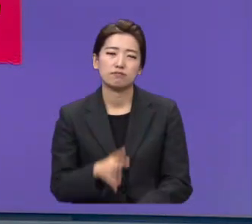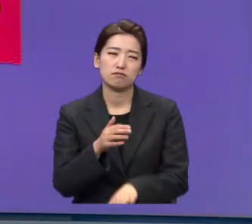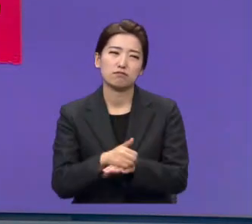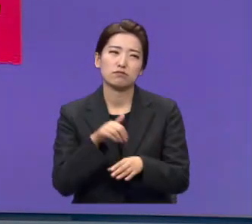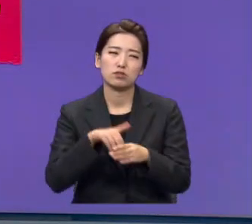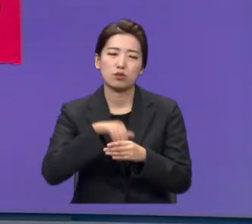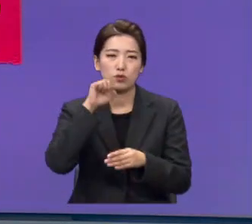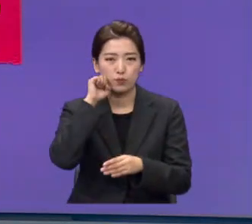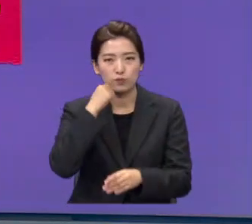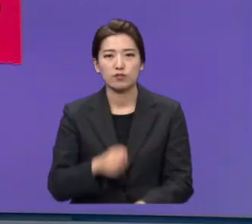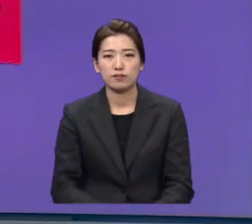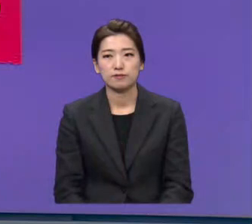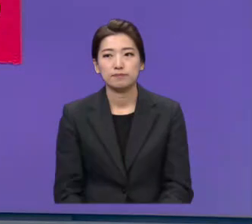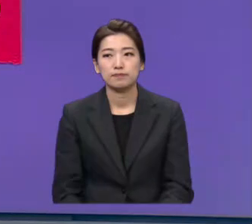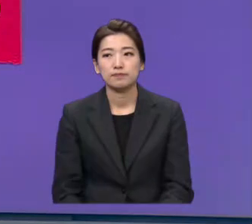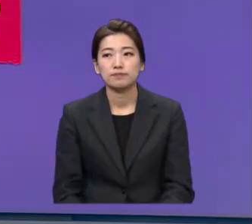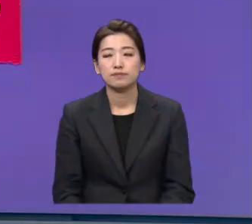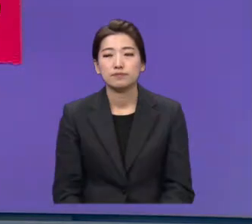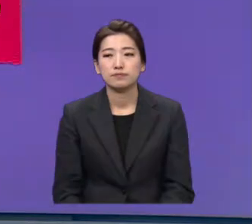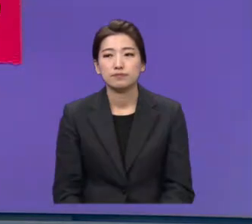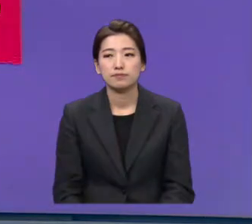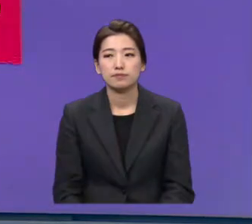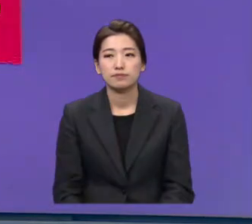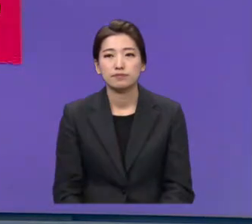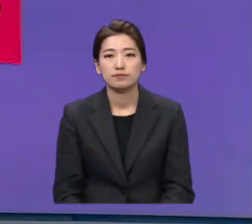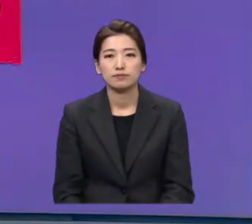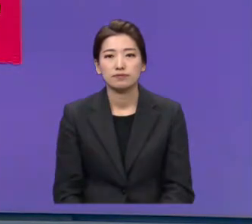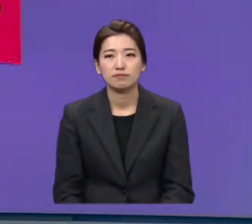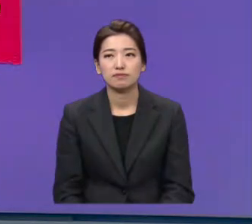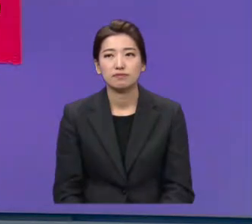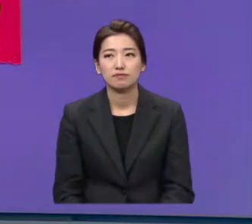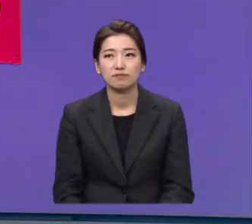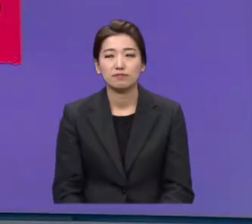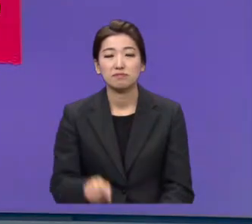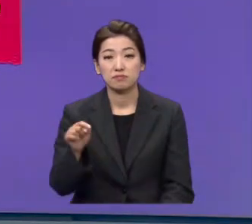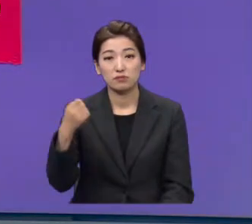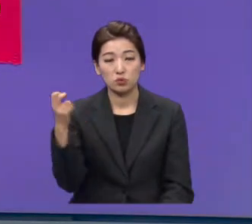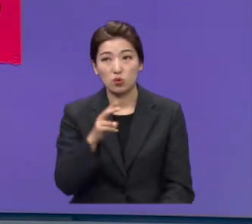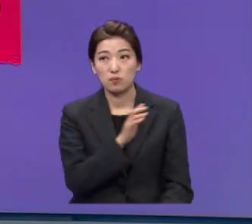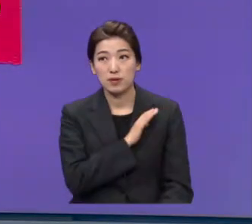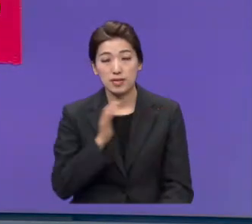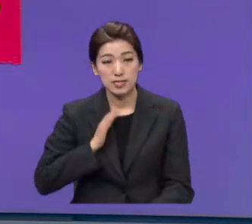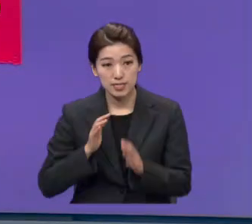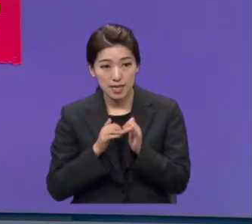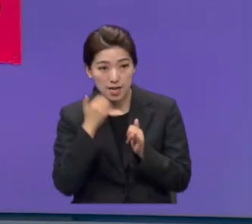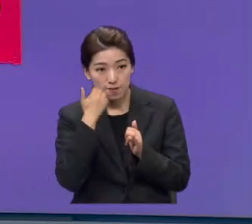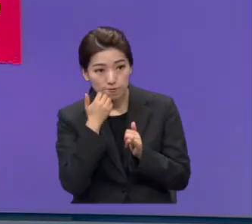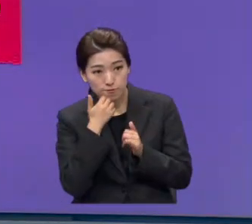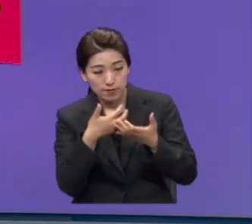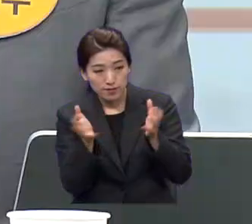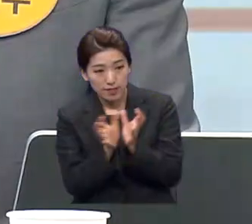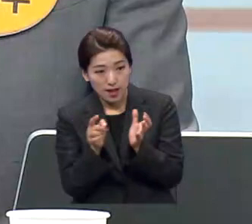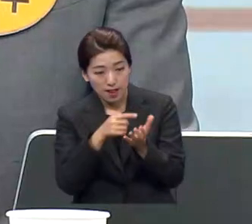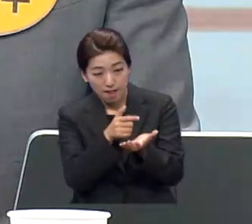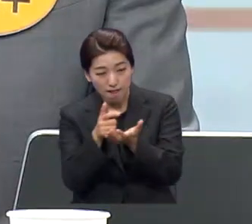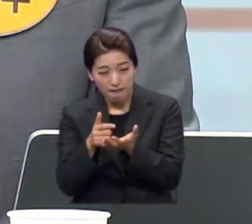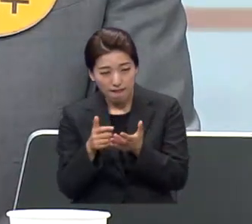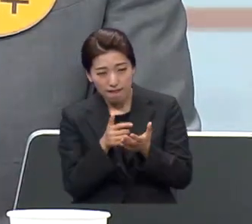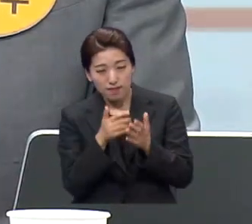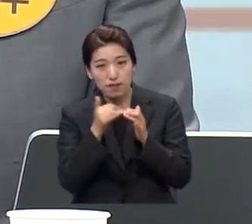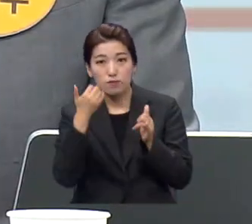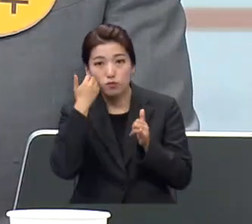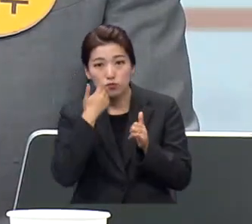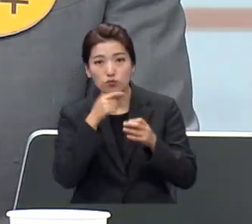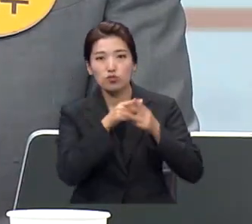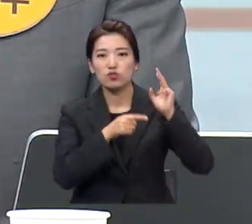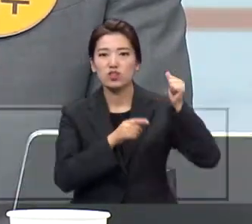대변인님 요거는 친문계 향난 그니까 가짜 보수다 유사 보수다라고